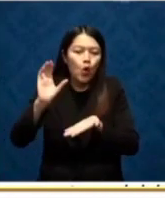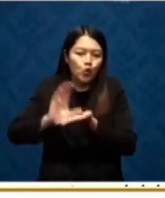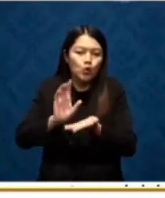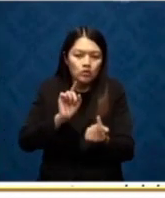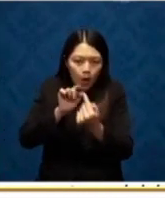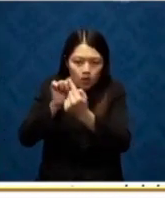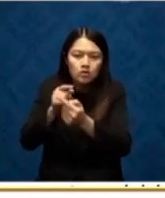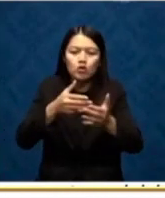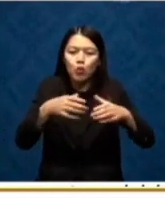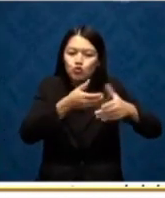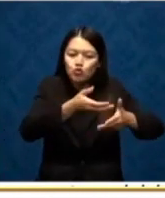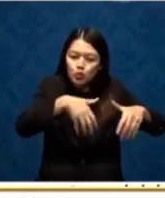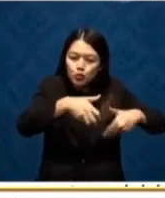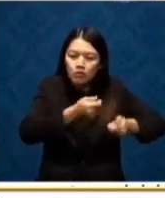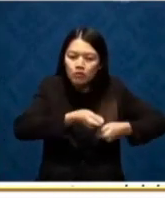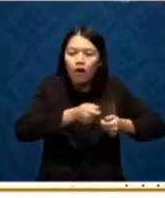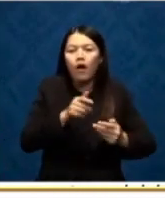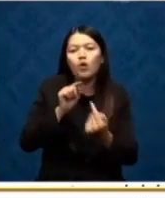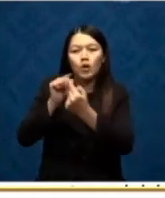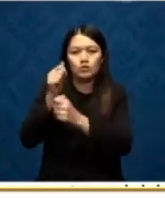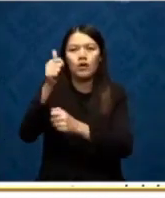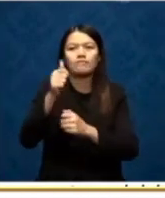เข้าถึงพน้เกษตกรได้มากก่านี้ขบคุทานประทานครับ